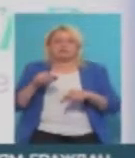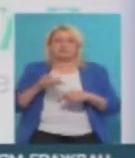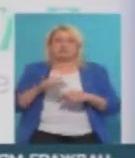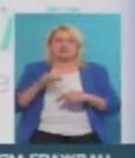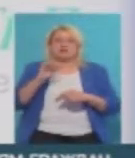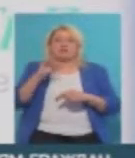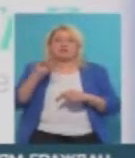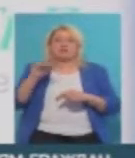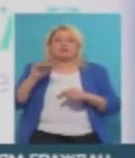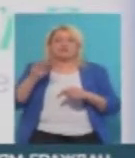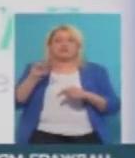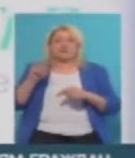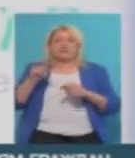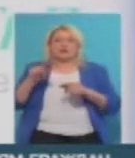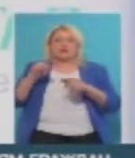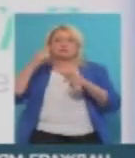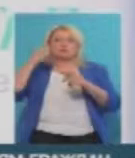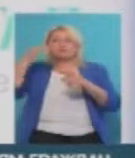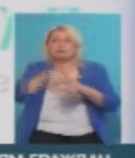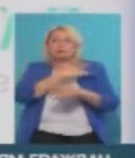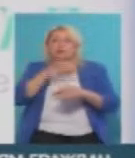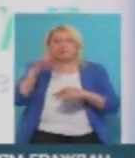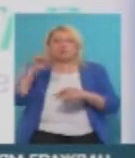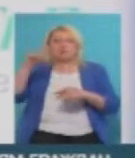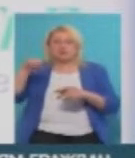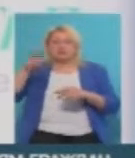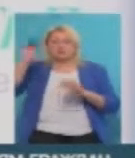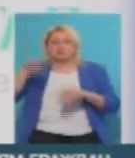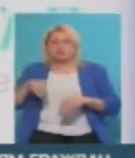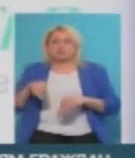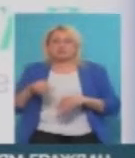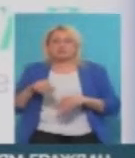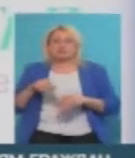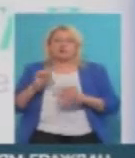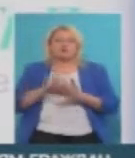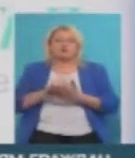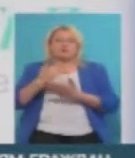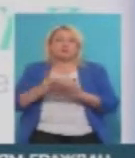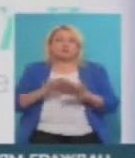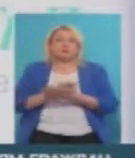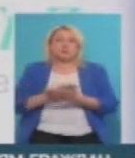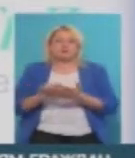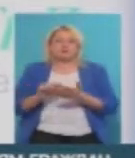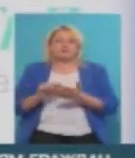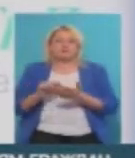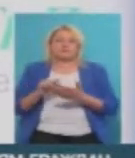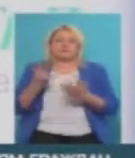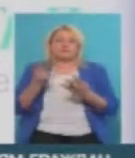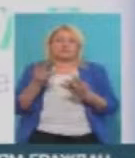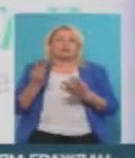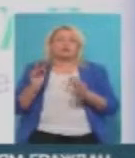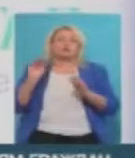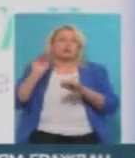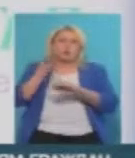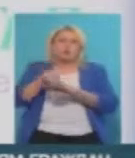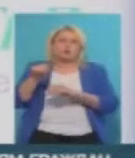в разделе «Услуги», «Бланки», заполняется, но там, получается, обязательно перечень документов, которые нужно будет приложить,